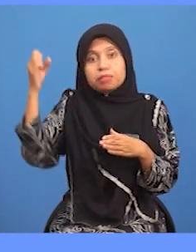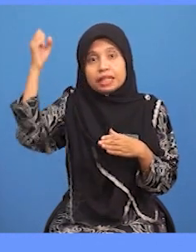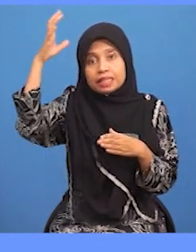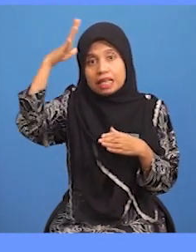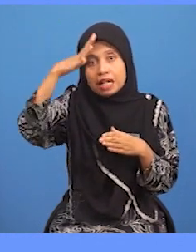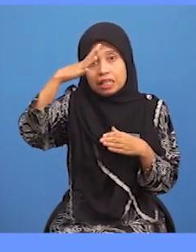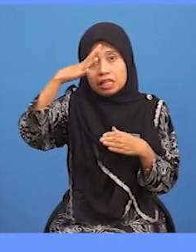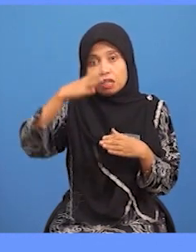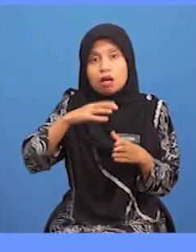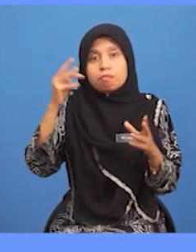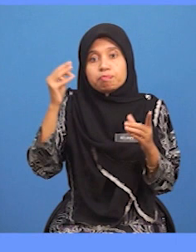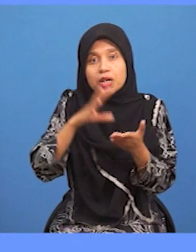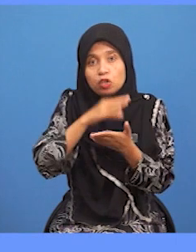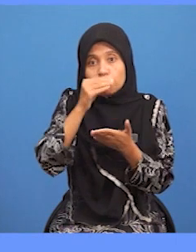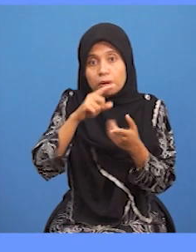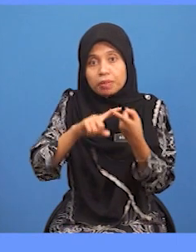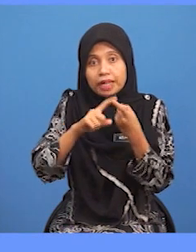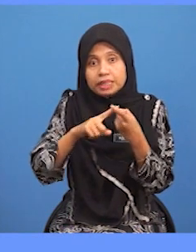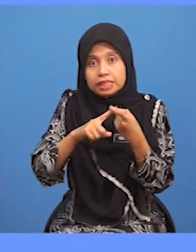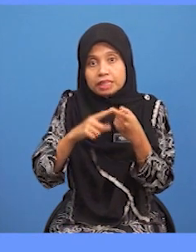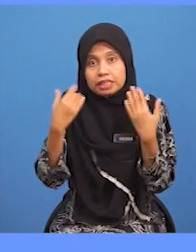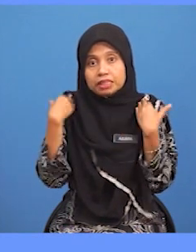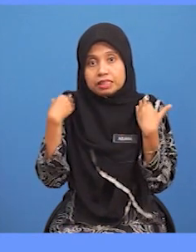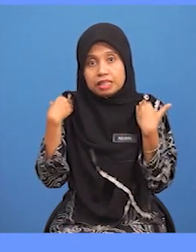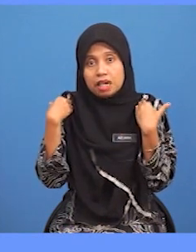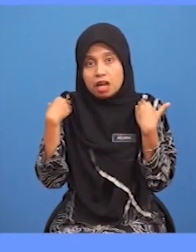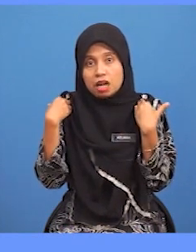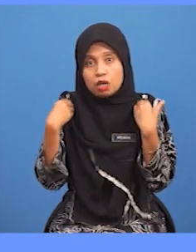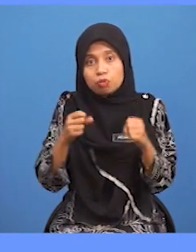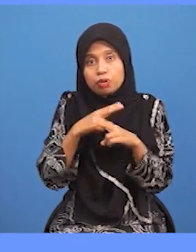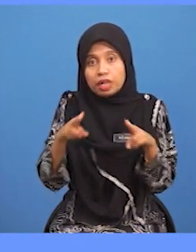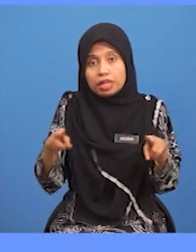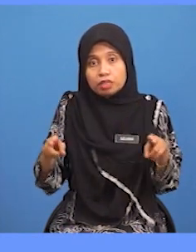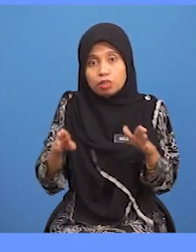Maklumat berikut berkaitan dengan pengeluaran biskut tersebut. Kos tetap